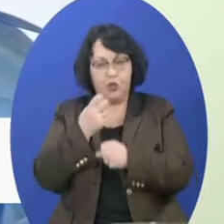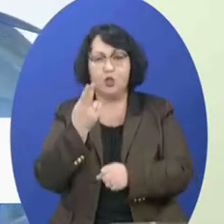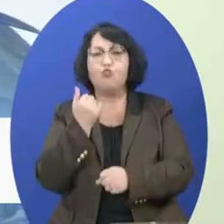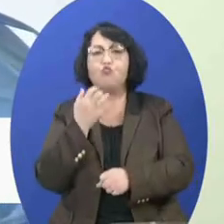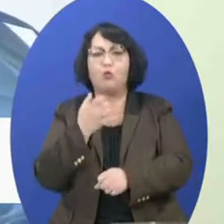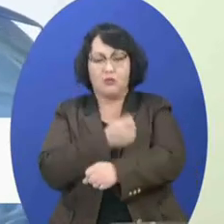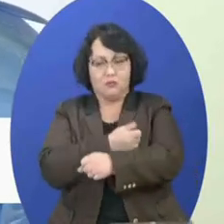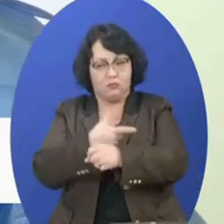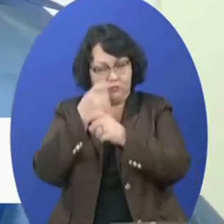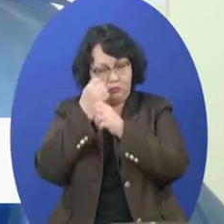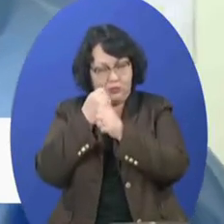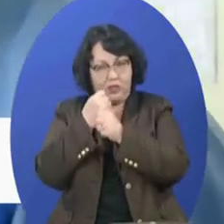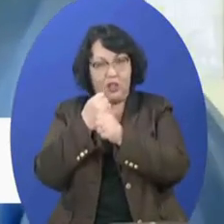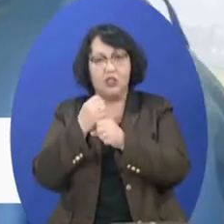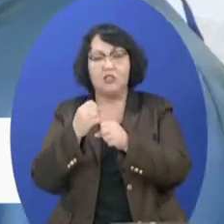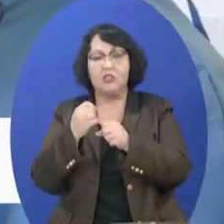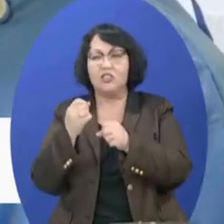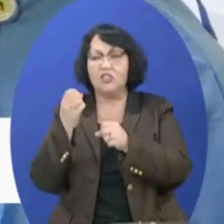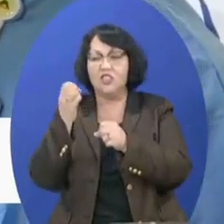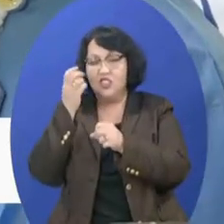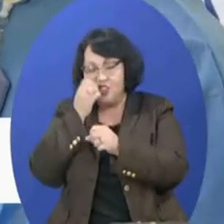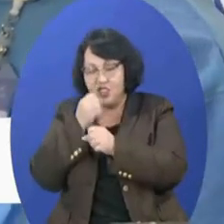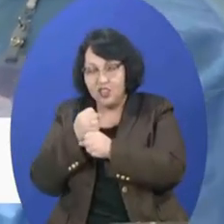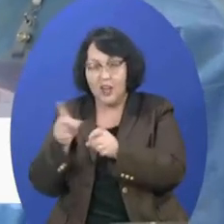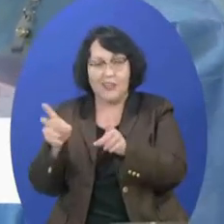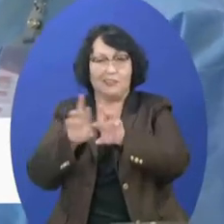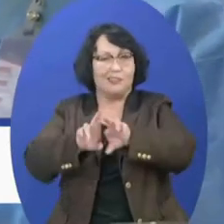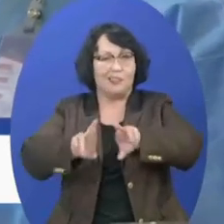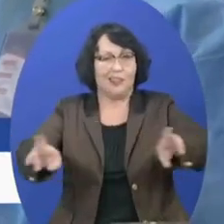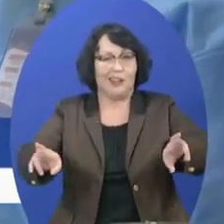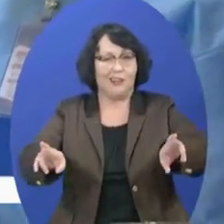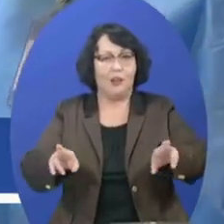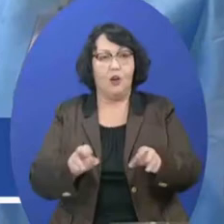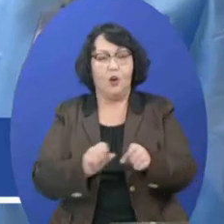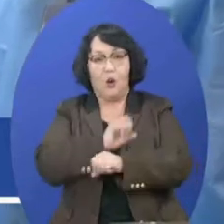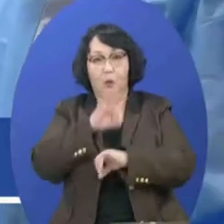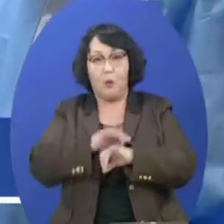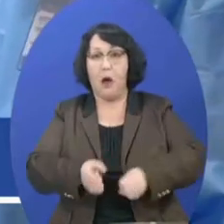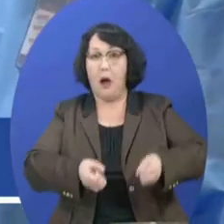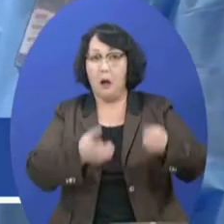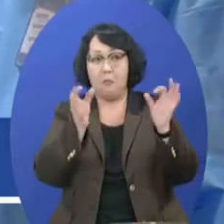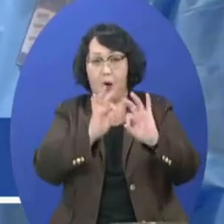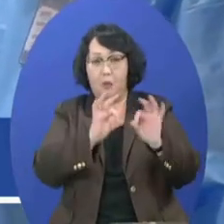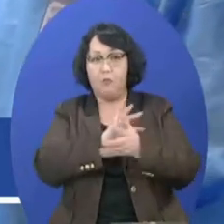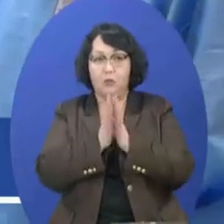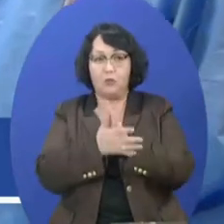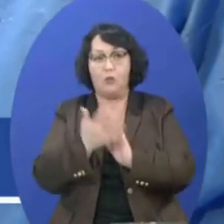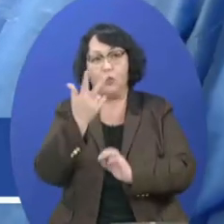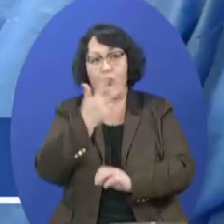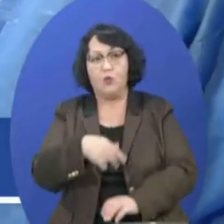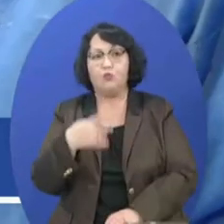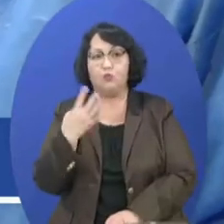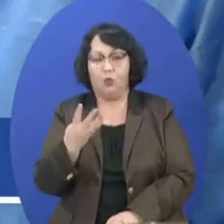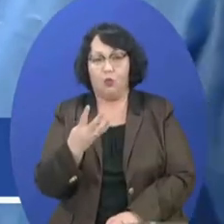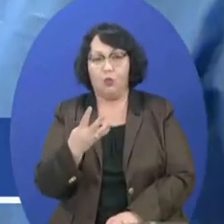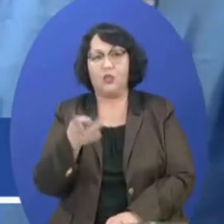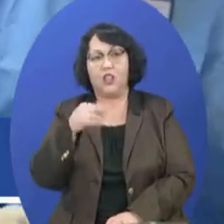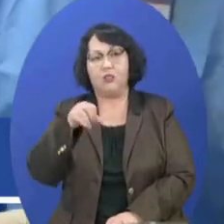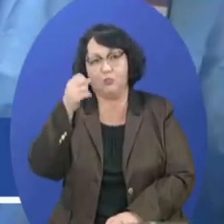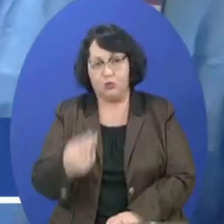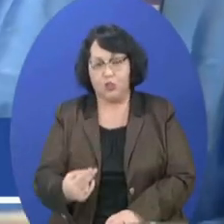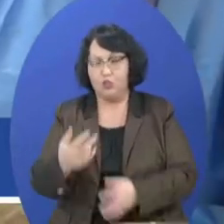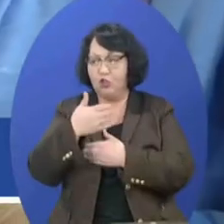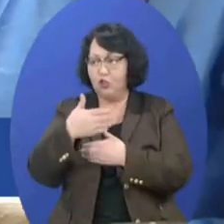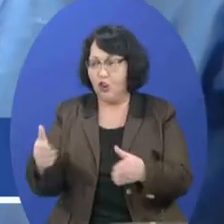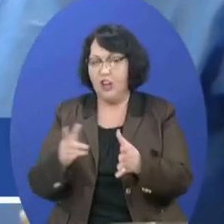шинжилгээ хийхээс эсвэл ялгаатай. Энэ зүгээр ковид гараагүй байсан ч гэсэн доор хаяж 3-4 өрөө шаарддаг, дэд бүтцийг шаарддаг,